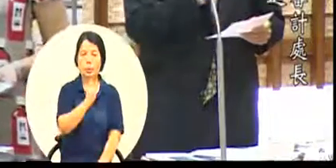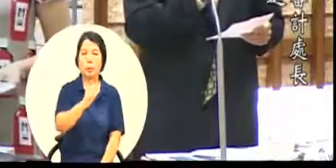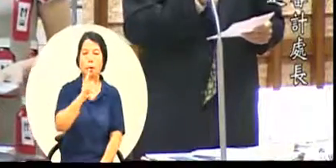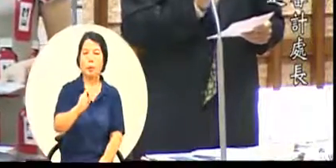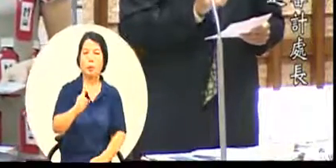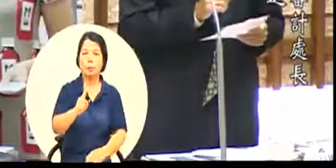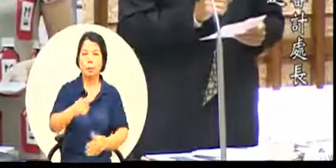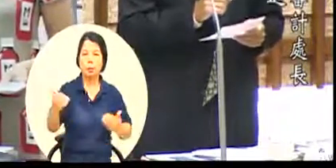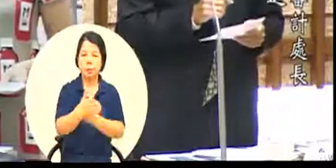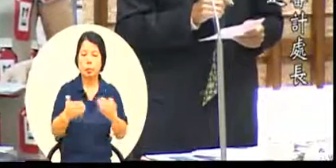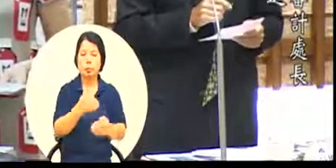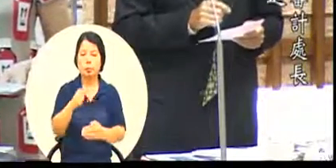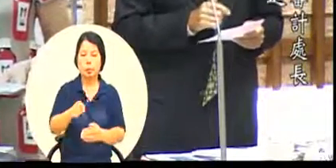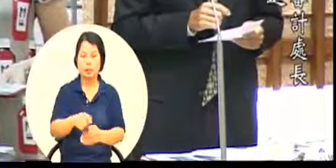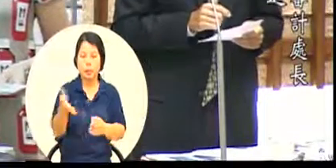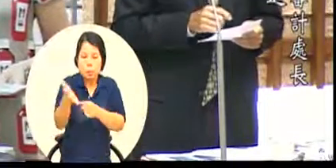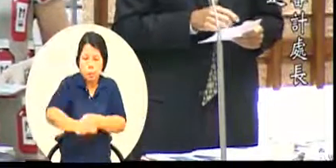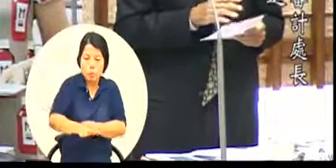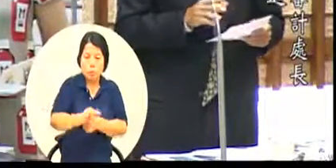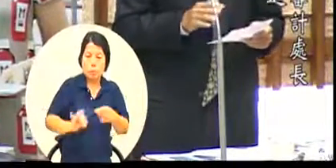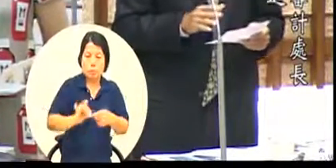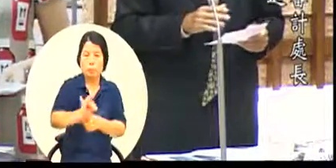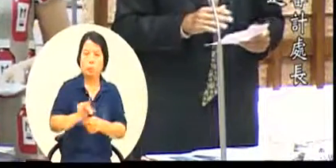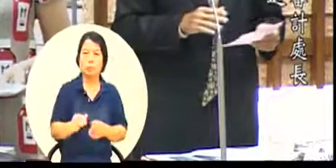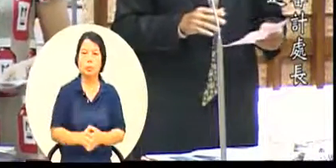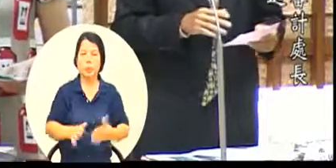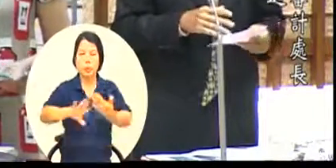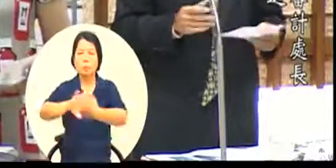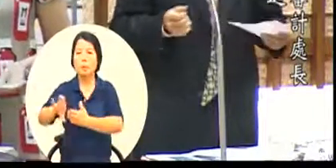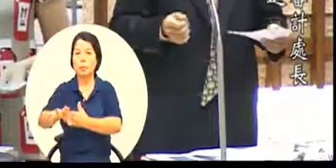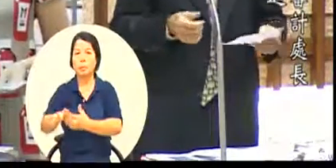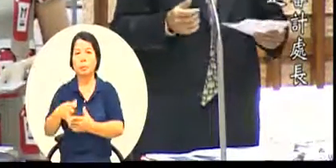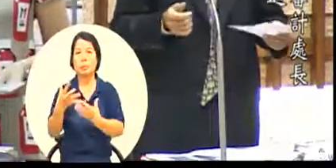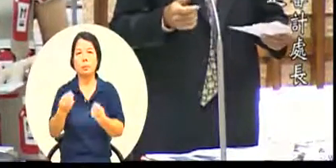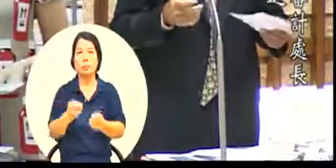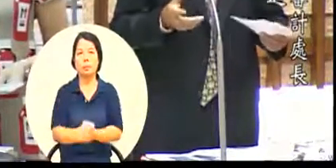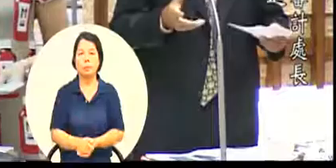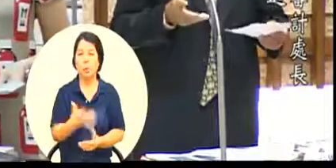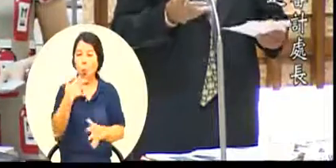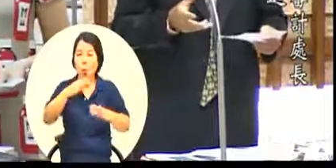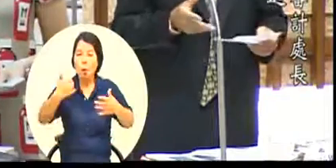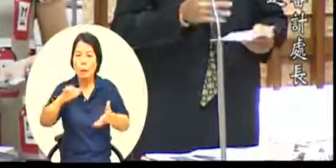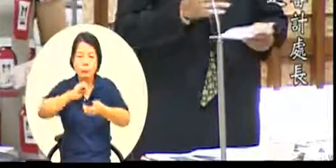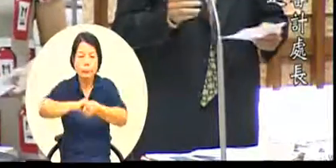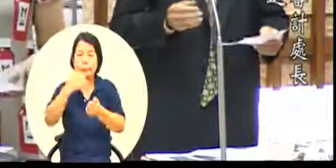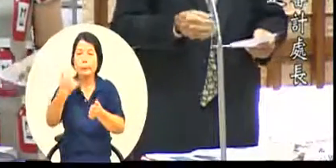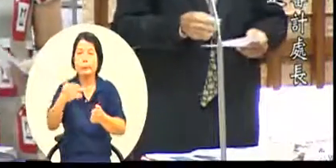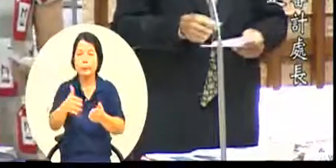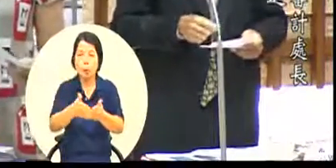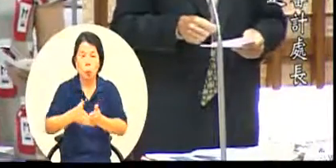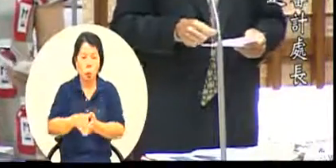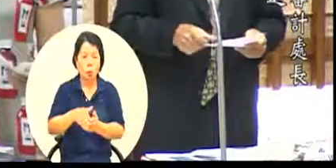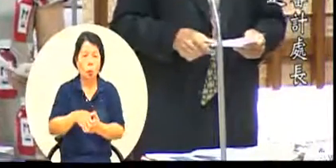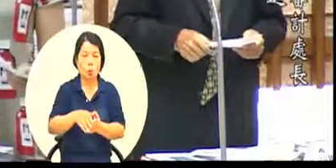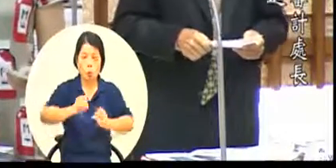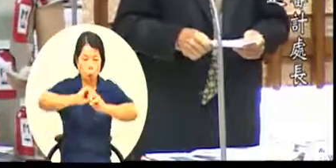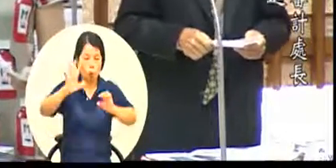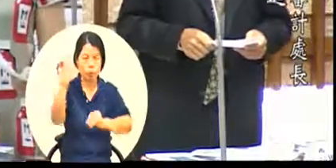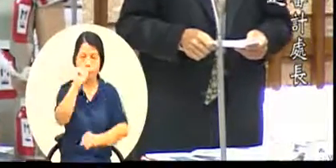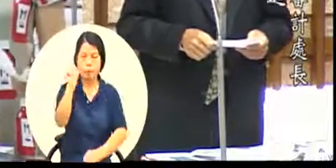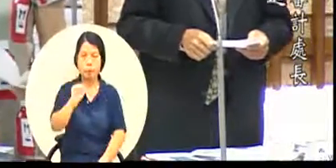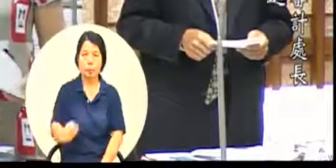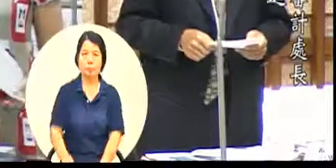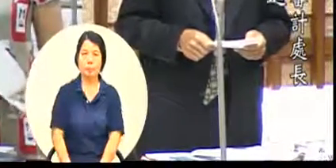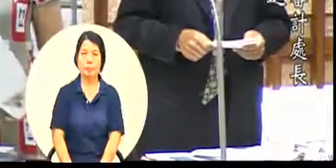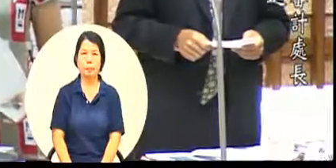啊 ，A1 的交通死亡率那个，那其他的我们目前还没有那个查核出来，那个确定没有确定，我们就没有在这边。